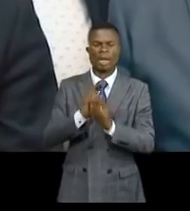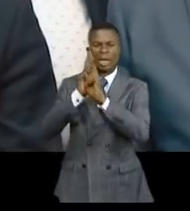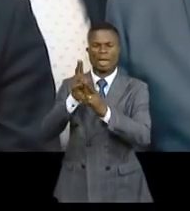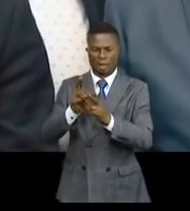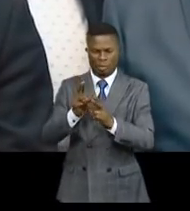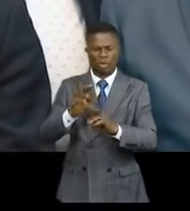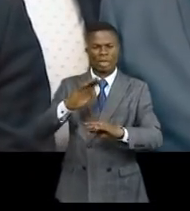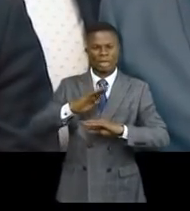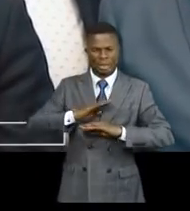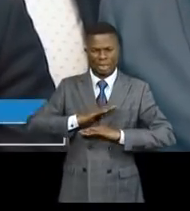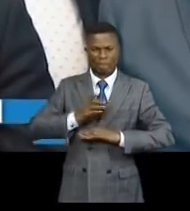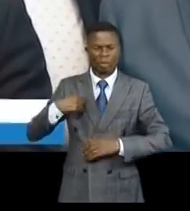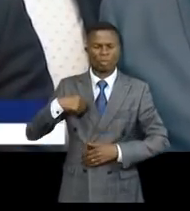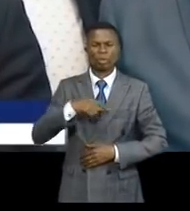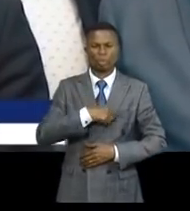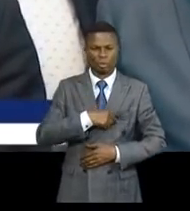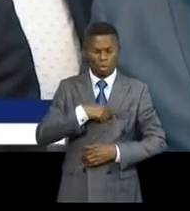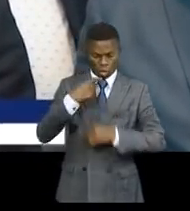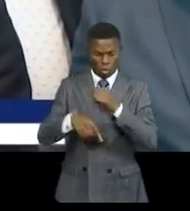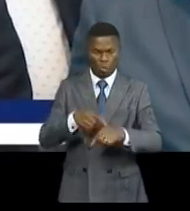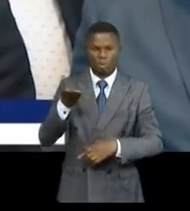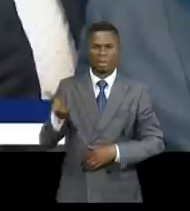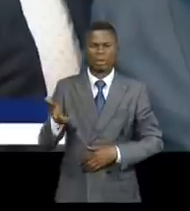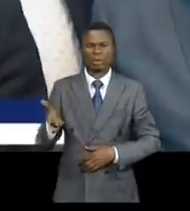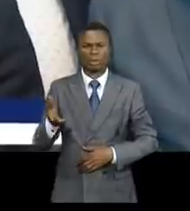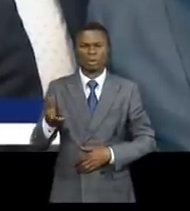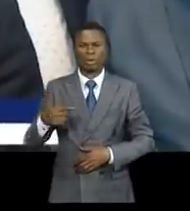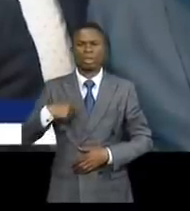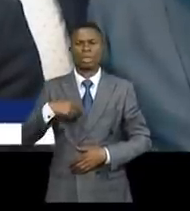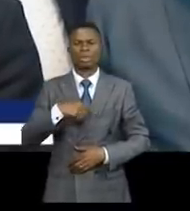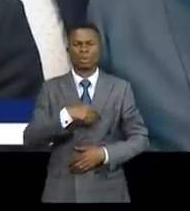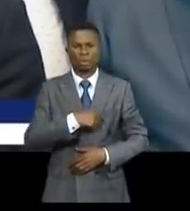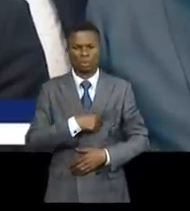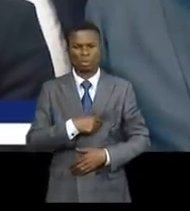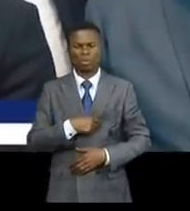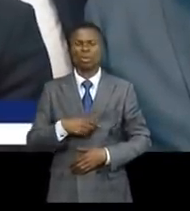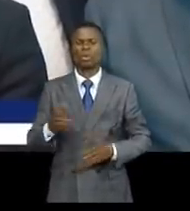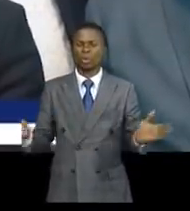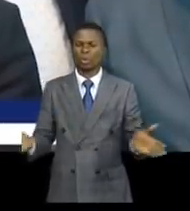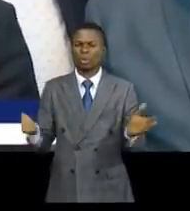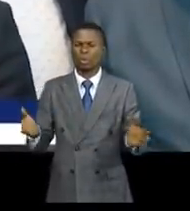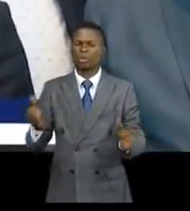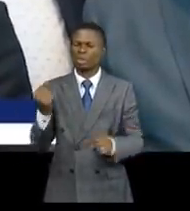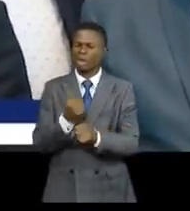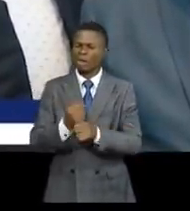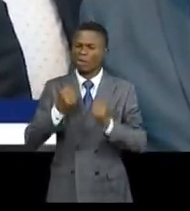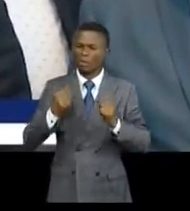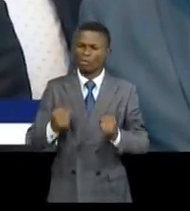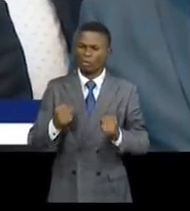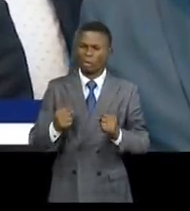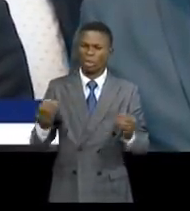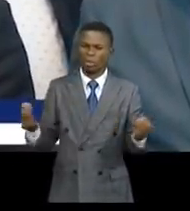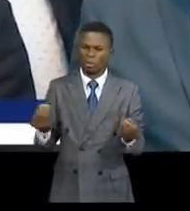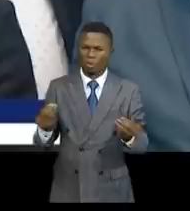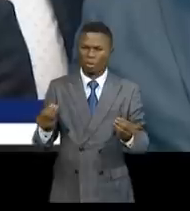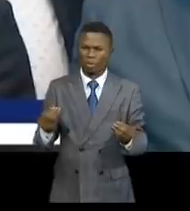que à partir d'ici, nous allons activer toutes les batteries pour que